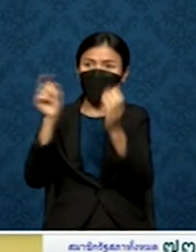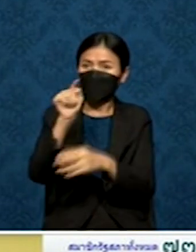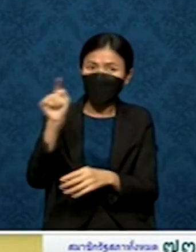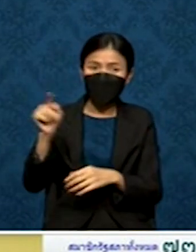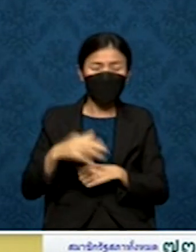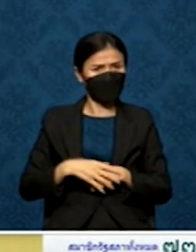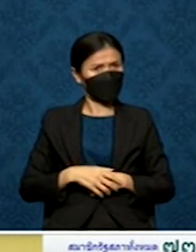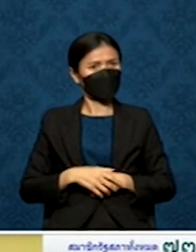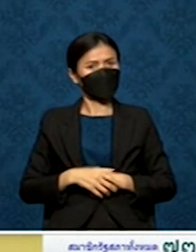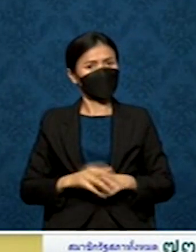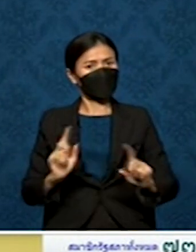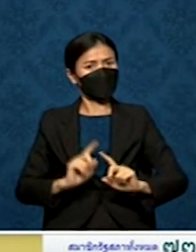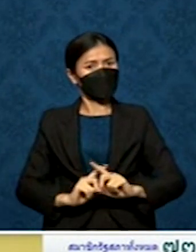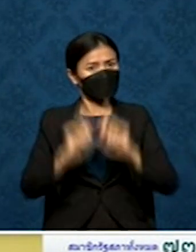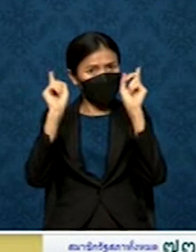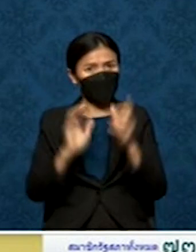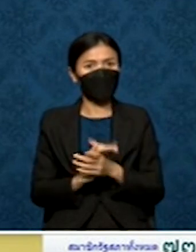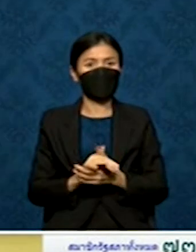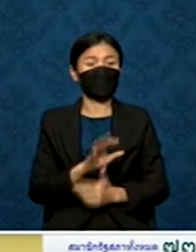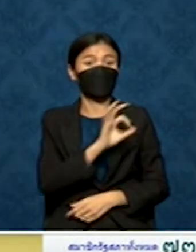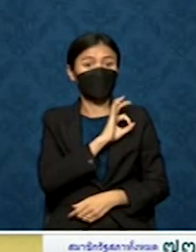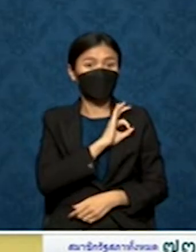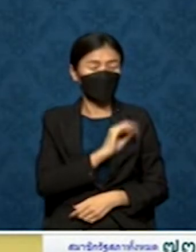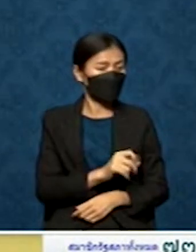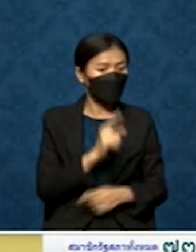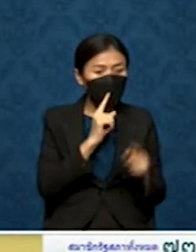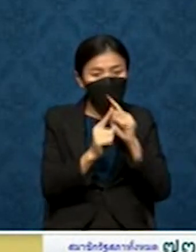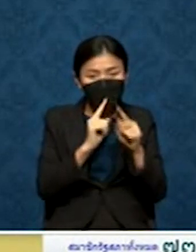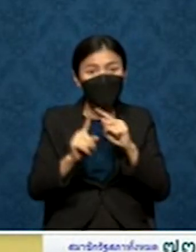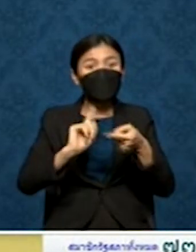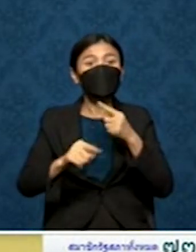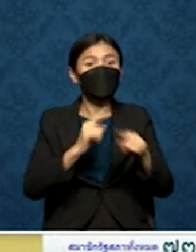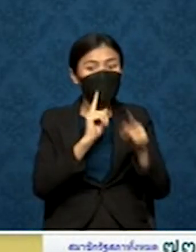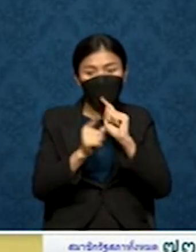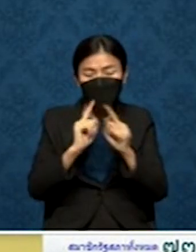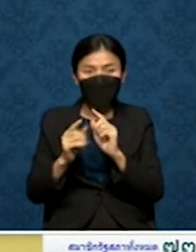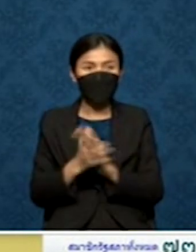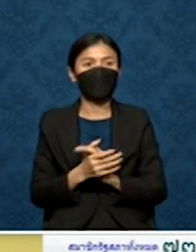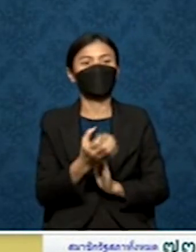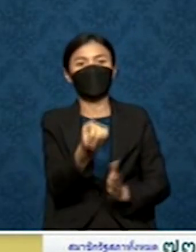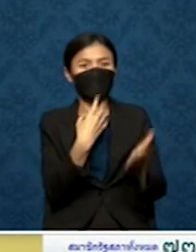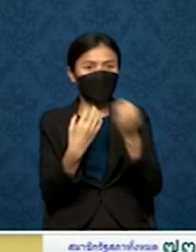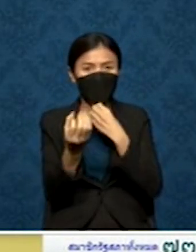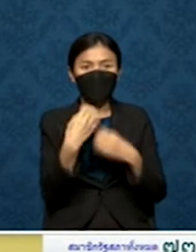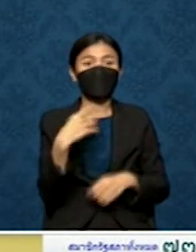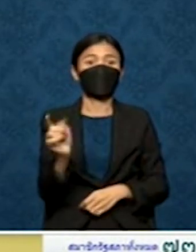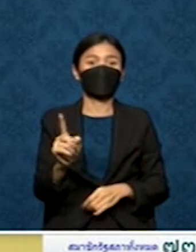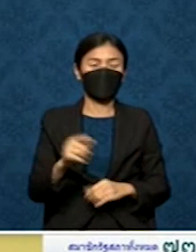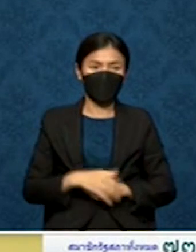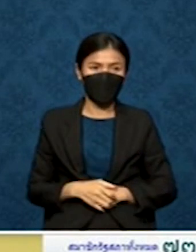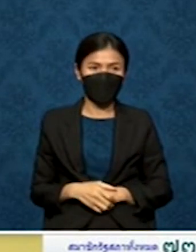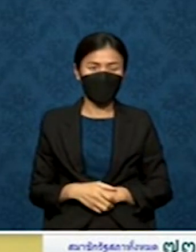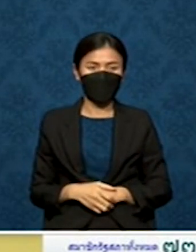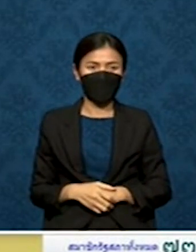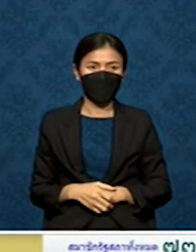ยผมคุยกับเพื่อนสมาชิกอ่ะท่านพูดว่าไงฮะท่านพูดบอกว่าใน